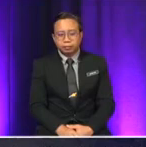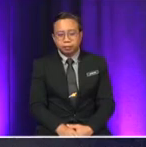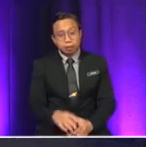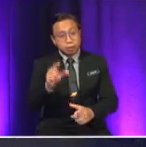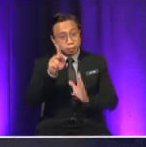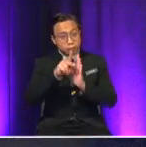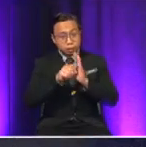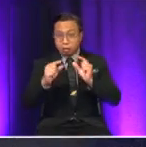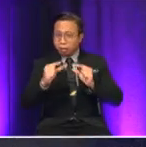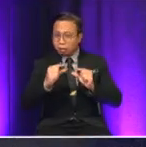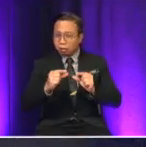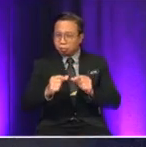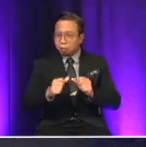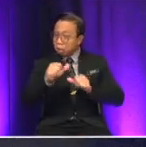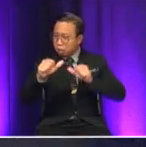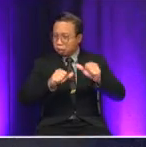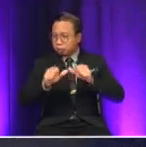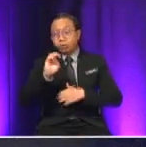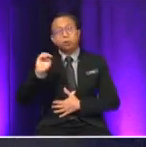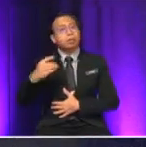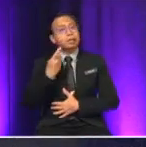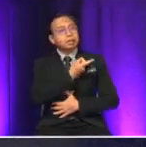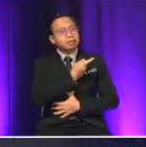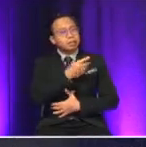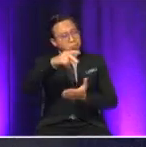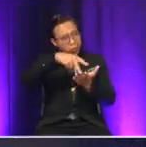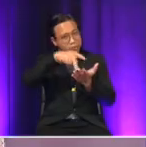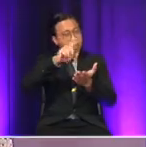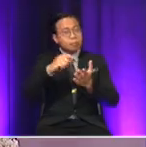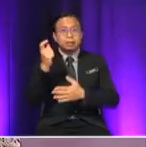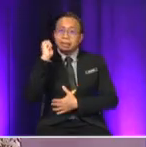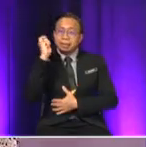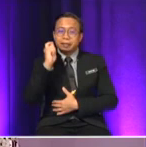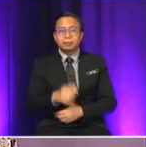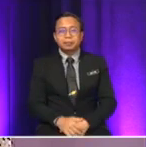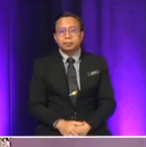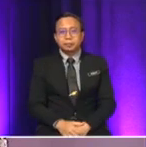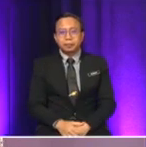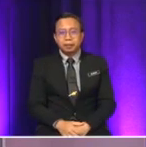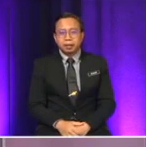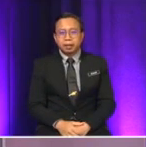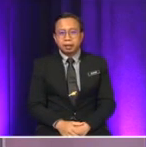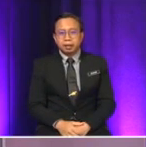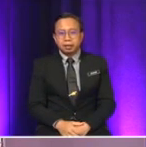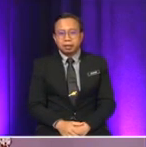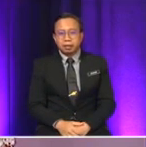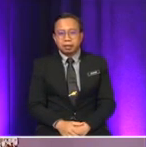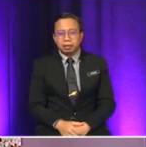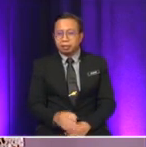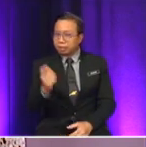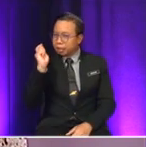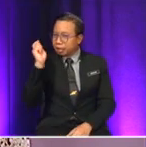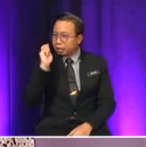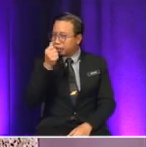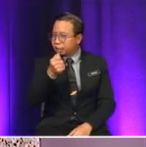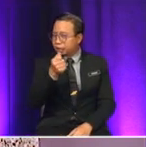gerakan yang sungguh lincah ya murid-murid kita, cantik, cikgu. Kan? Tarian apa tu, cikgu? Okey, baik. Saya ulas sikit. Okey, sebentar tadi